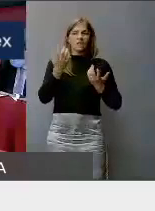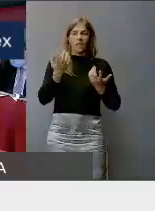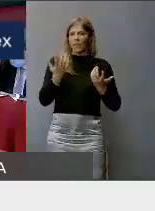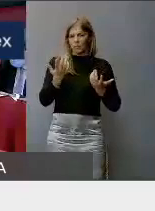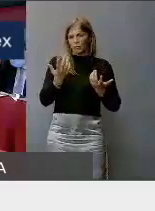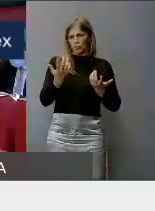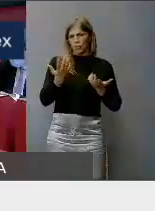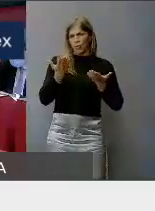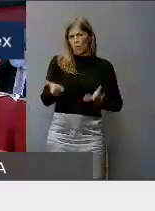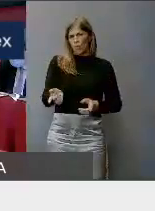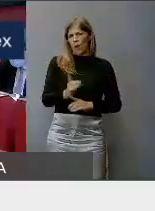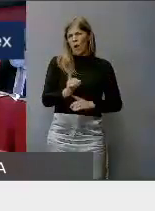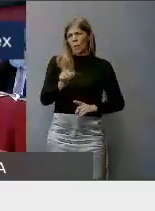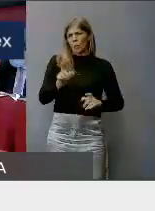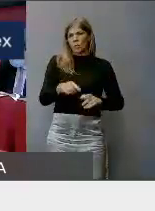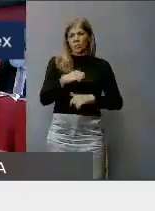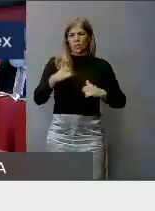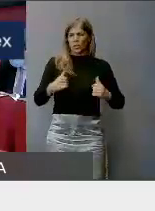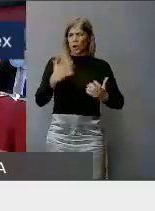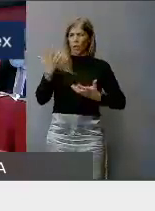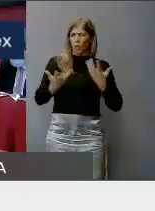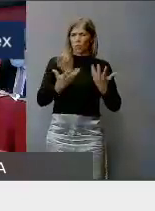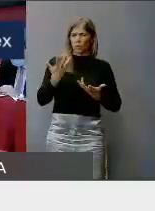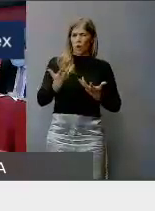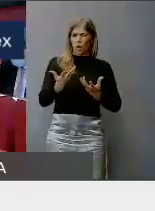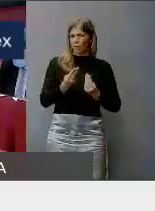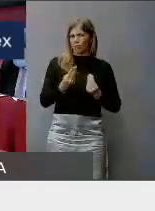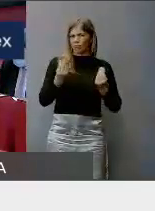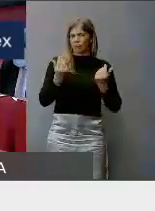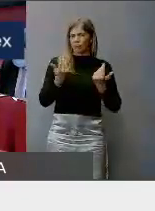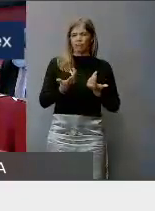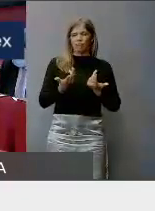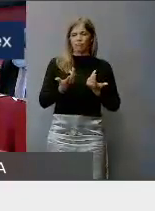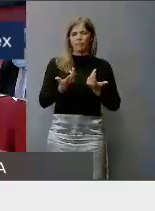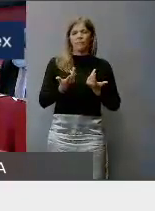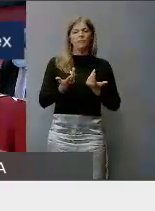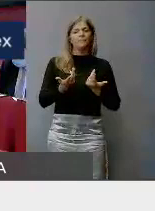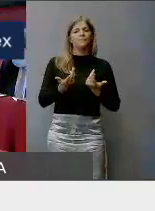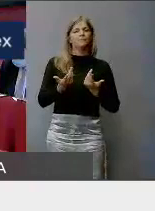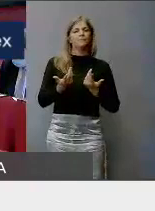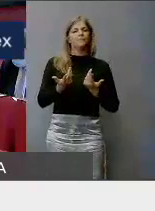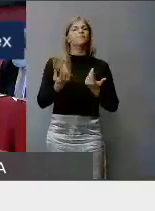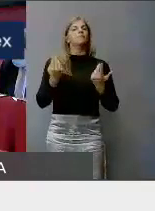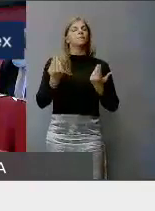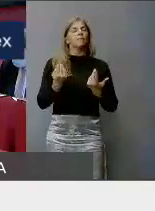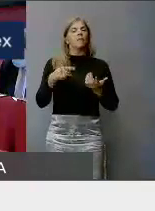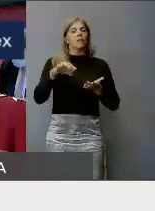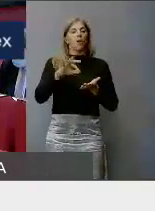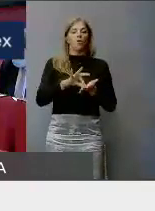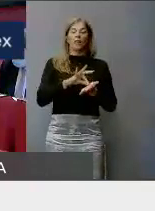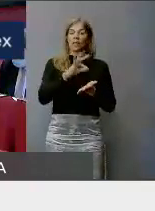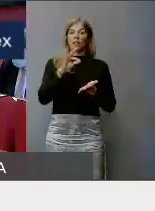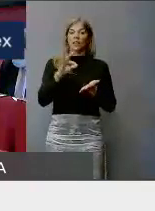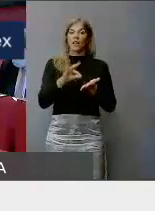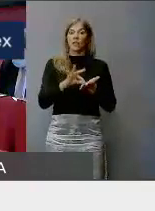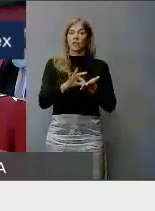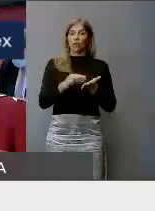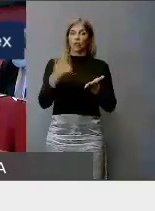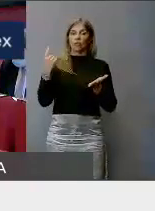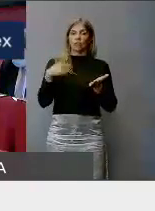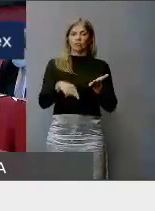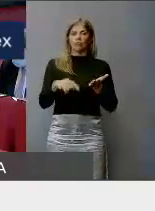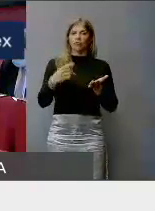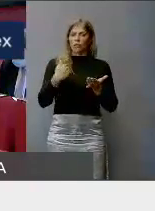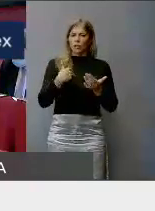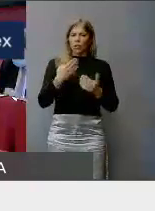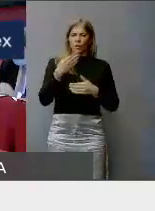alcun tipo di assistenza quindi in questo ordine del giorno sottolineando che mi sono andate guardate